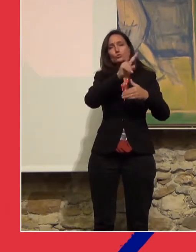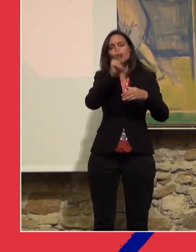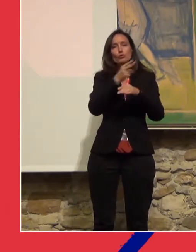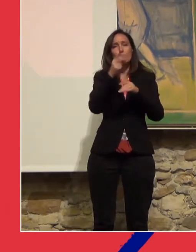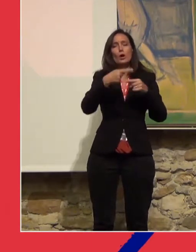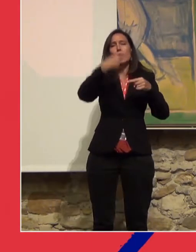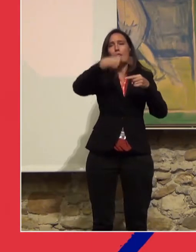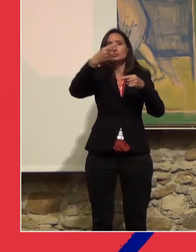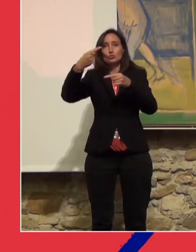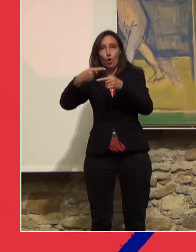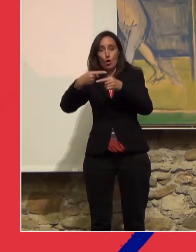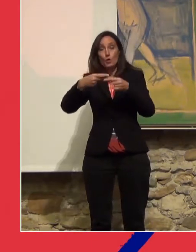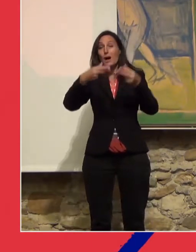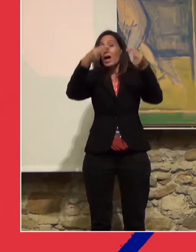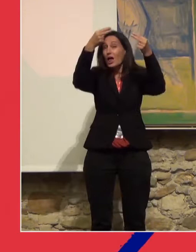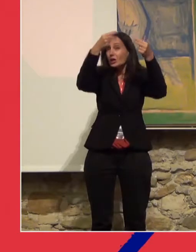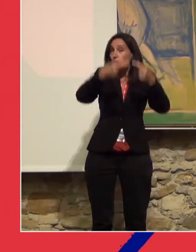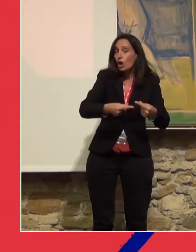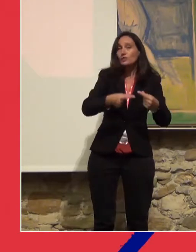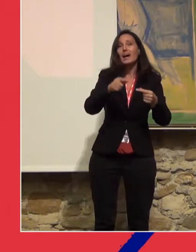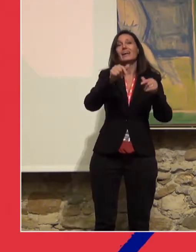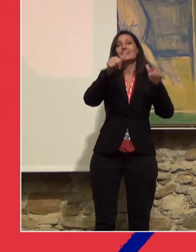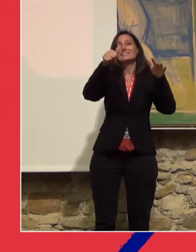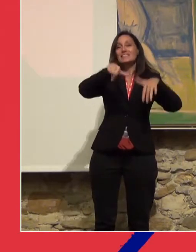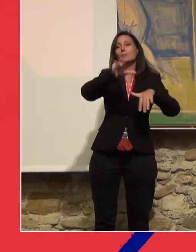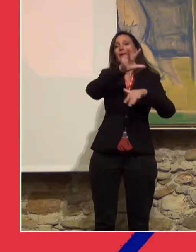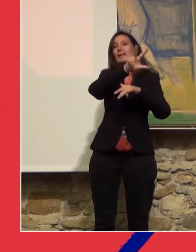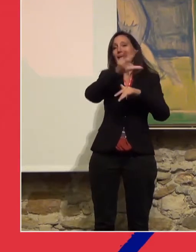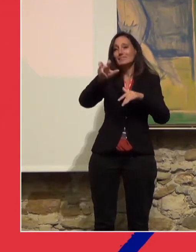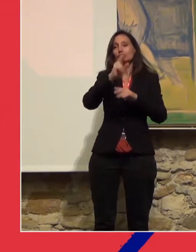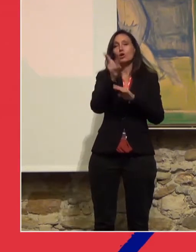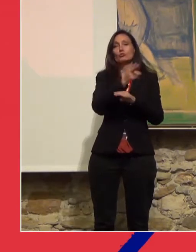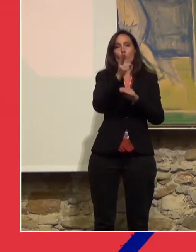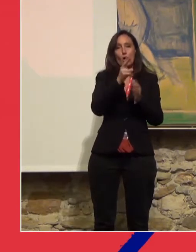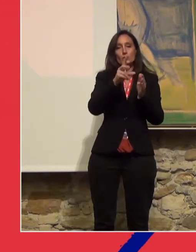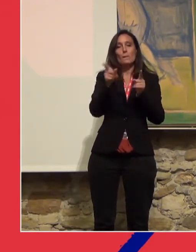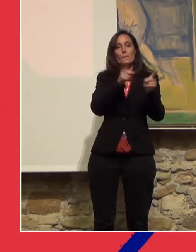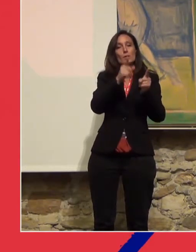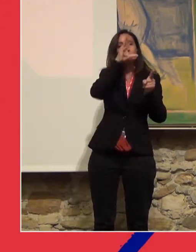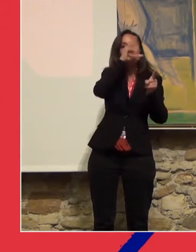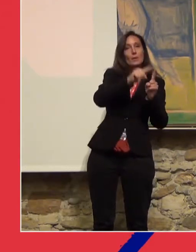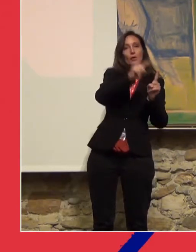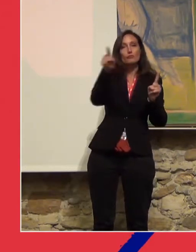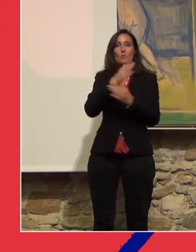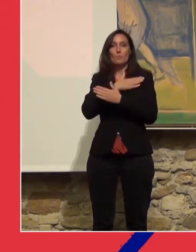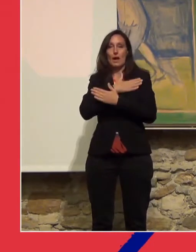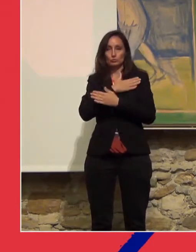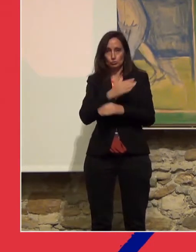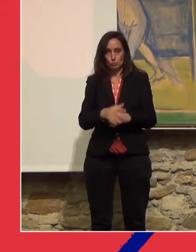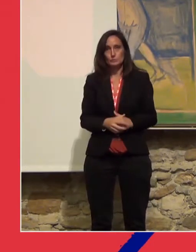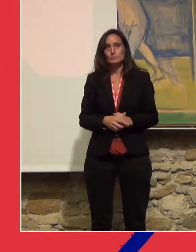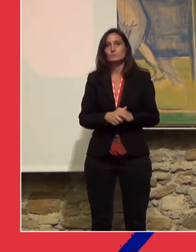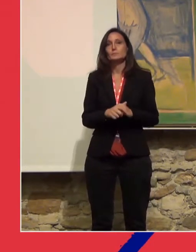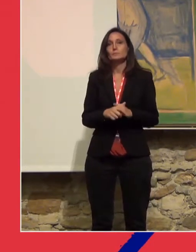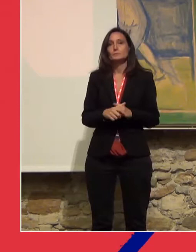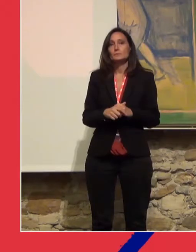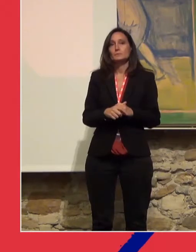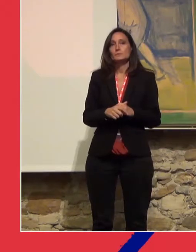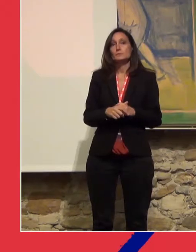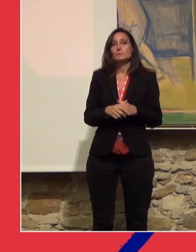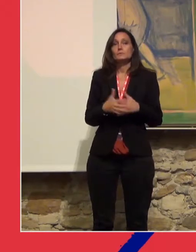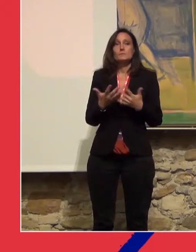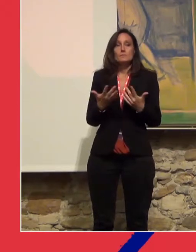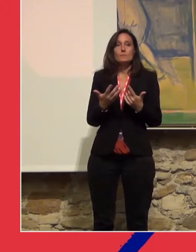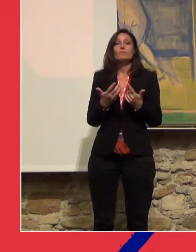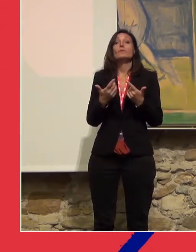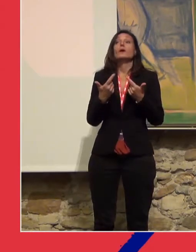di 6.300 decessi fra febbraio e maggio. Per fortuna in altre